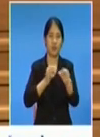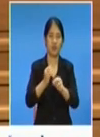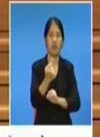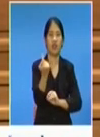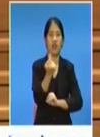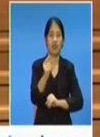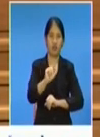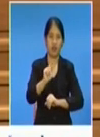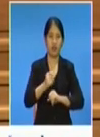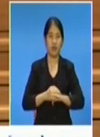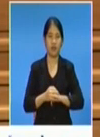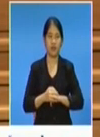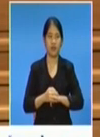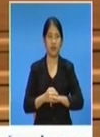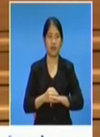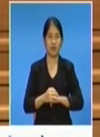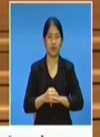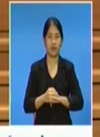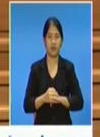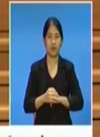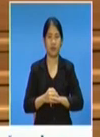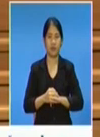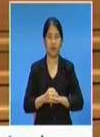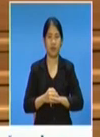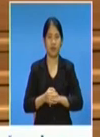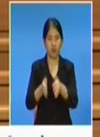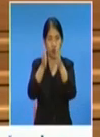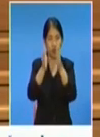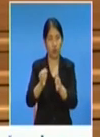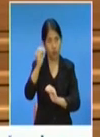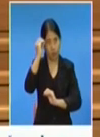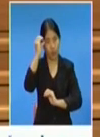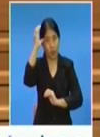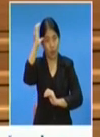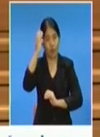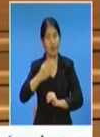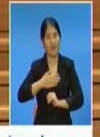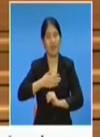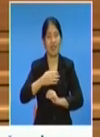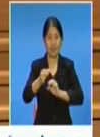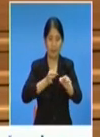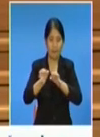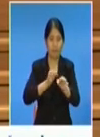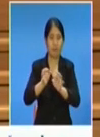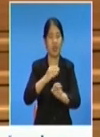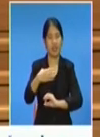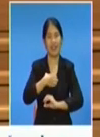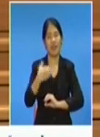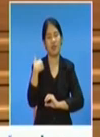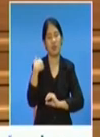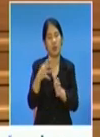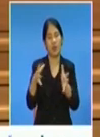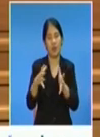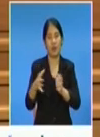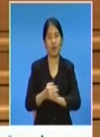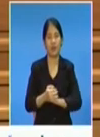มีผู้มีความรู้เรื่องนี้จะเติมให้กับกรรมาธิการอยู่แล้วเยอะในเรื่องของการป้องกันทางภาษีการ